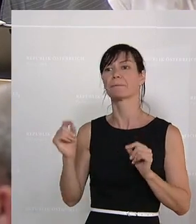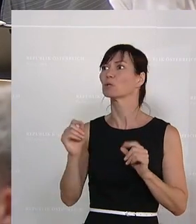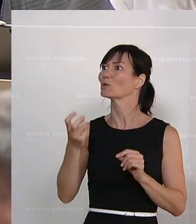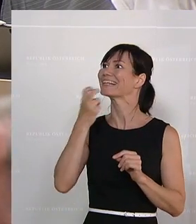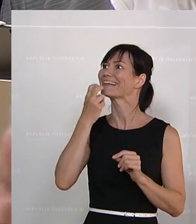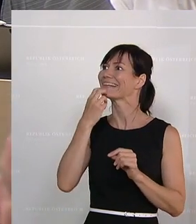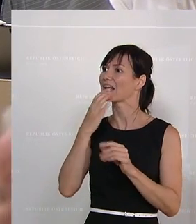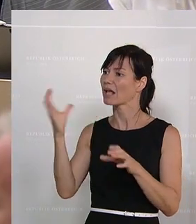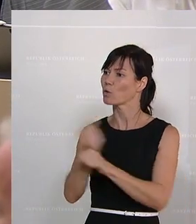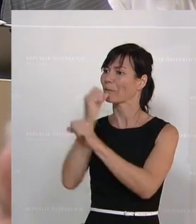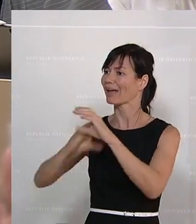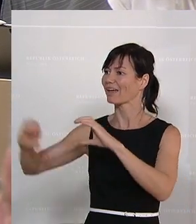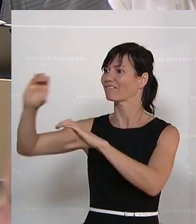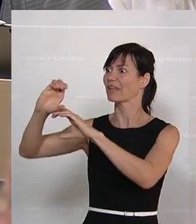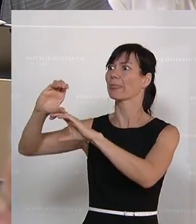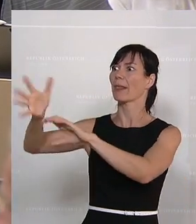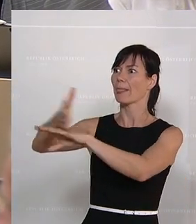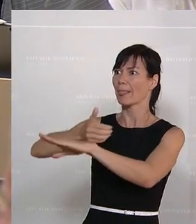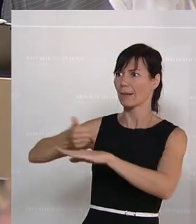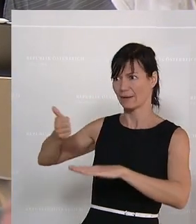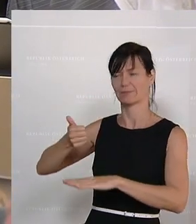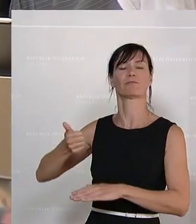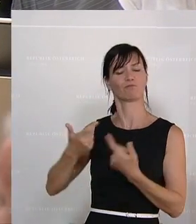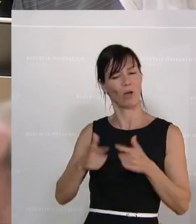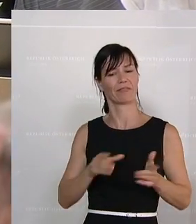stromkonzerne abgeschöpft werden